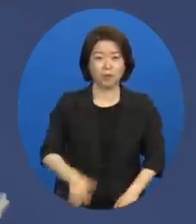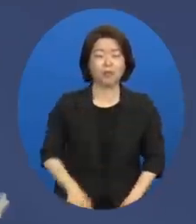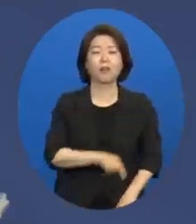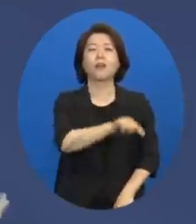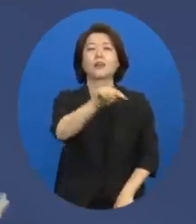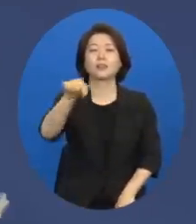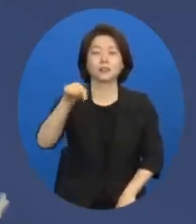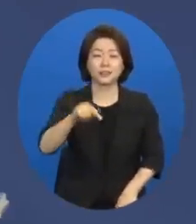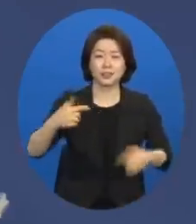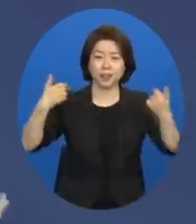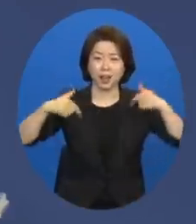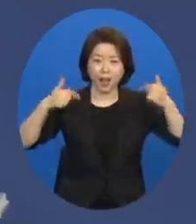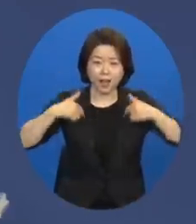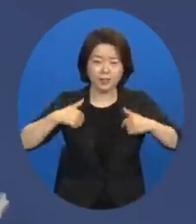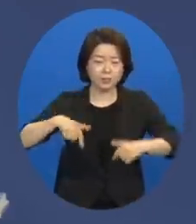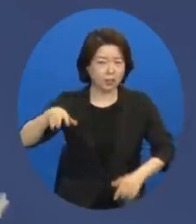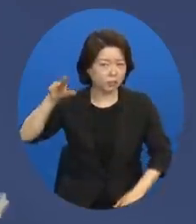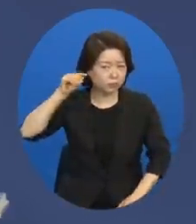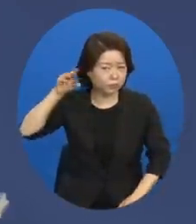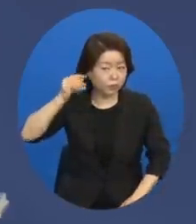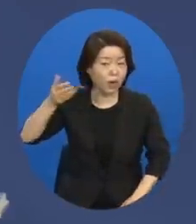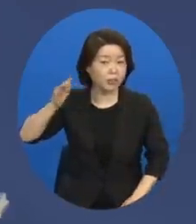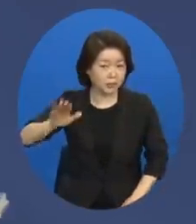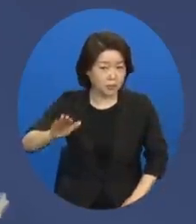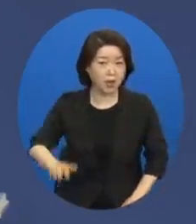그들에게 늘 듣긴 들어도